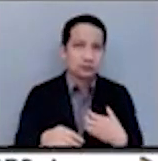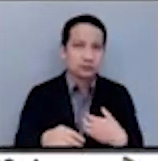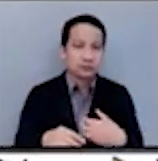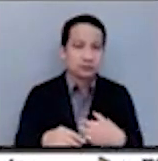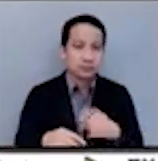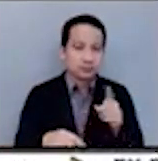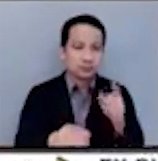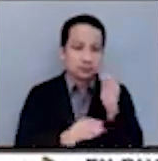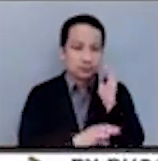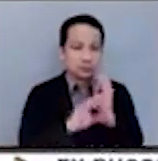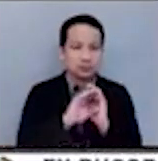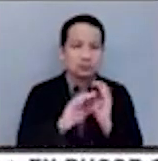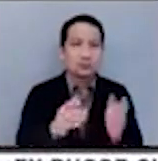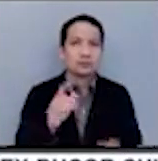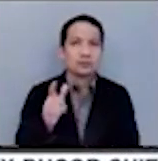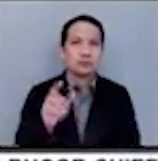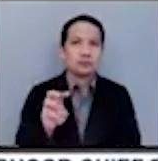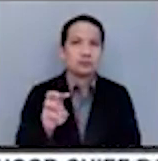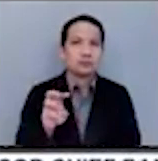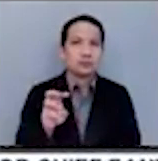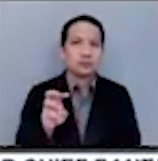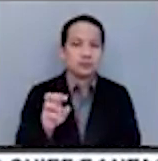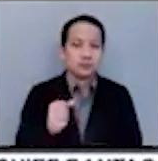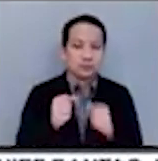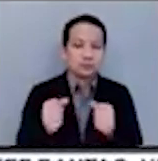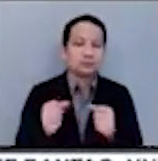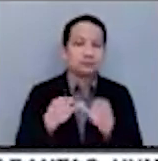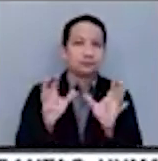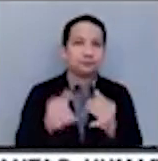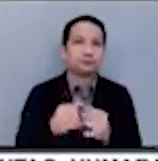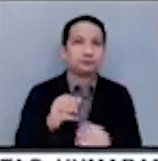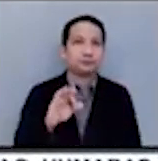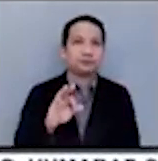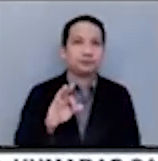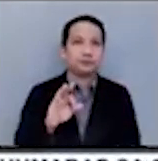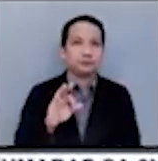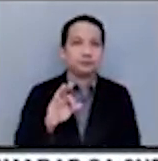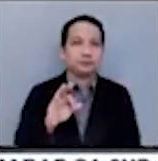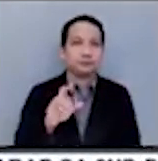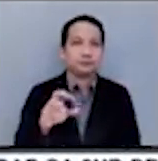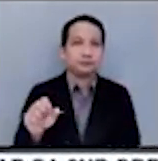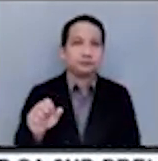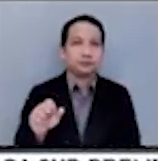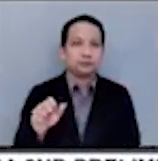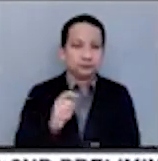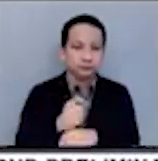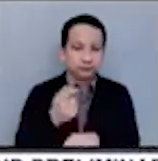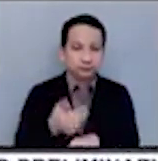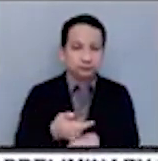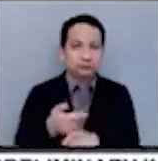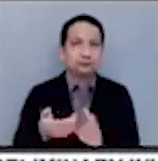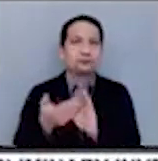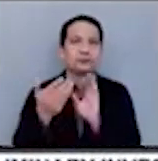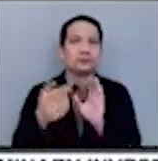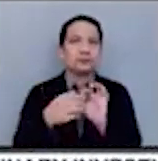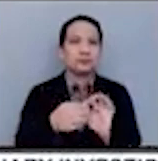sa 26th Street, Barangay Fort Bonifacio ng nasabing lungsod. Maharap sa kasong paglabag sa